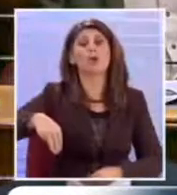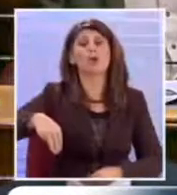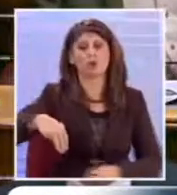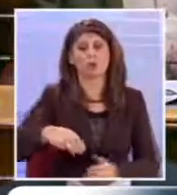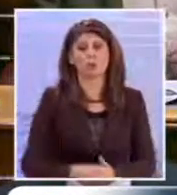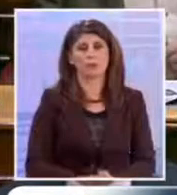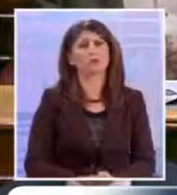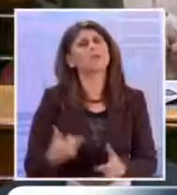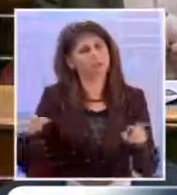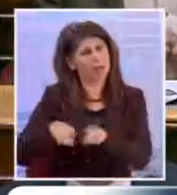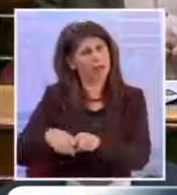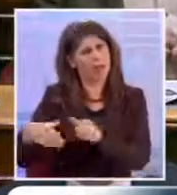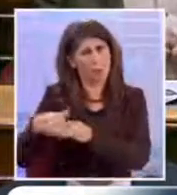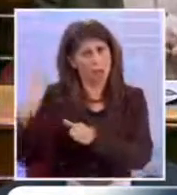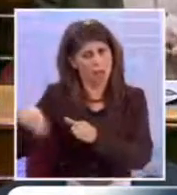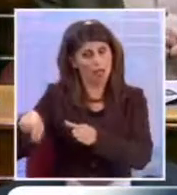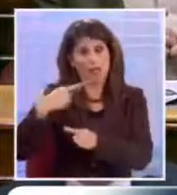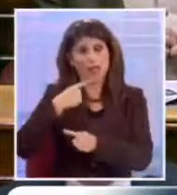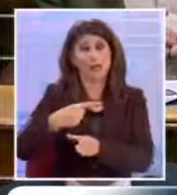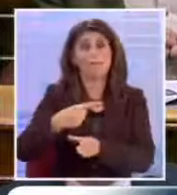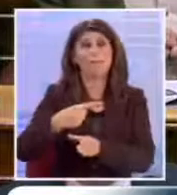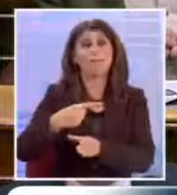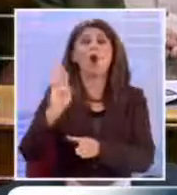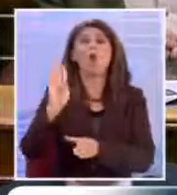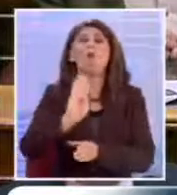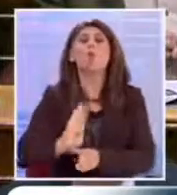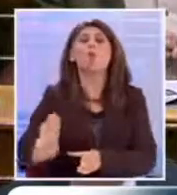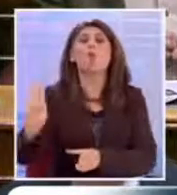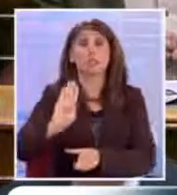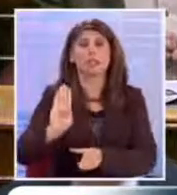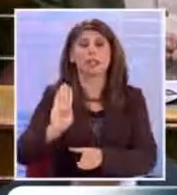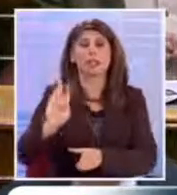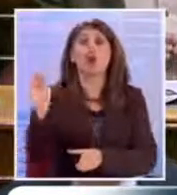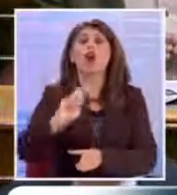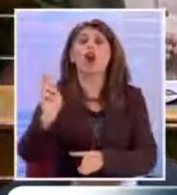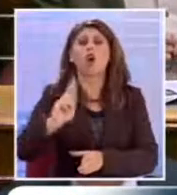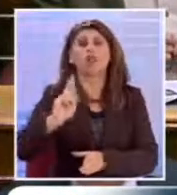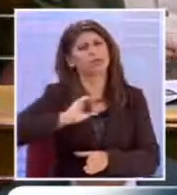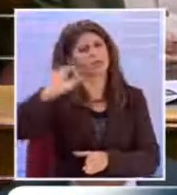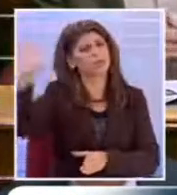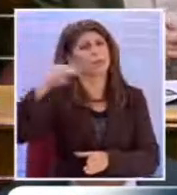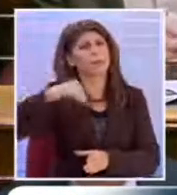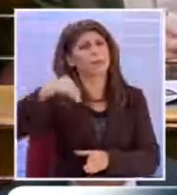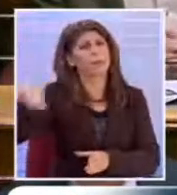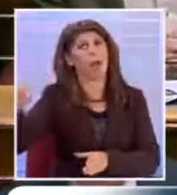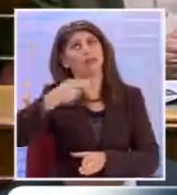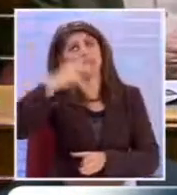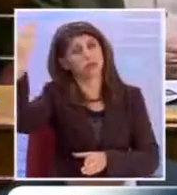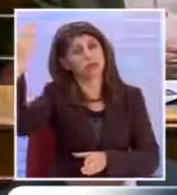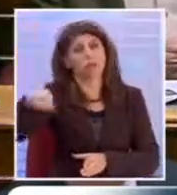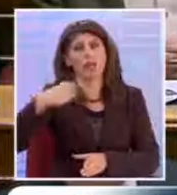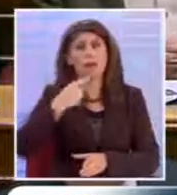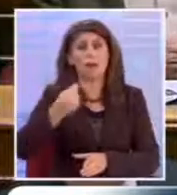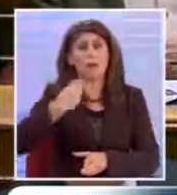η συναυτό είχαν δηλώσει στο Bloomberg, είχαν δηλώσει στο Reuters ότι το πλειοψηφικό πακέτο